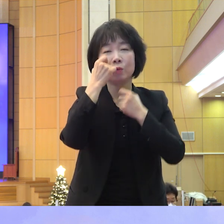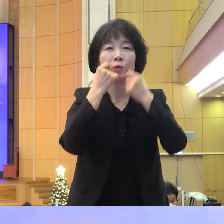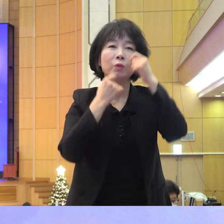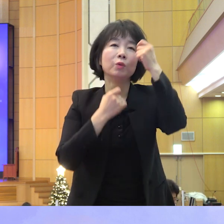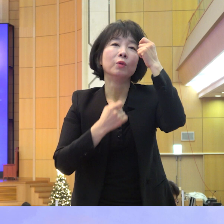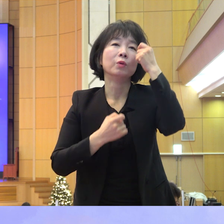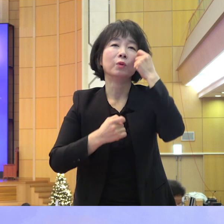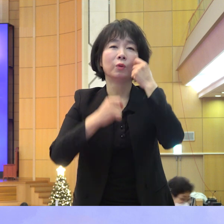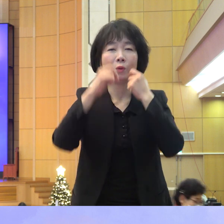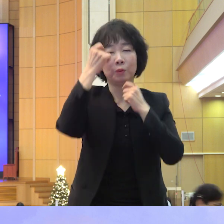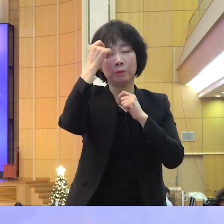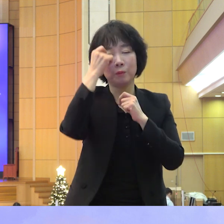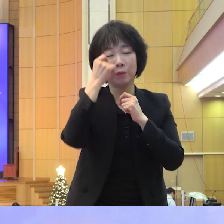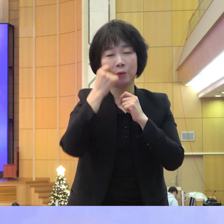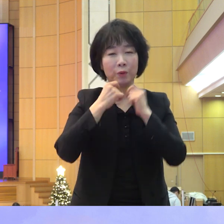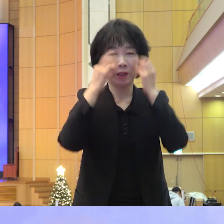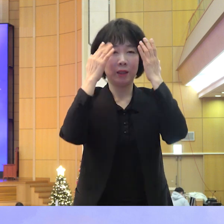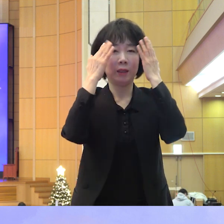바라보면